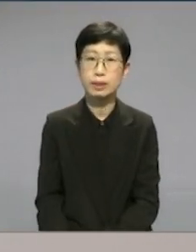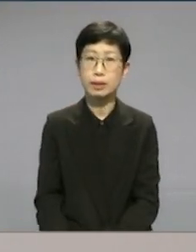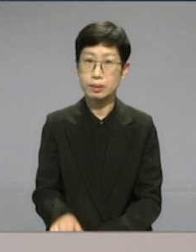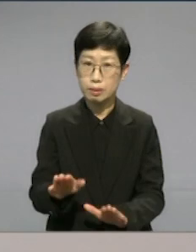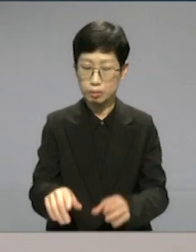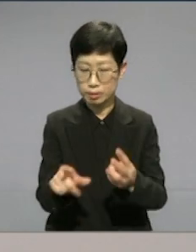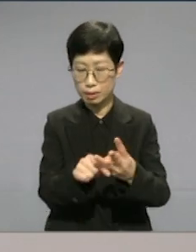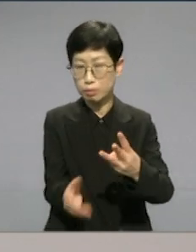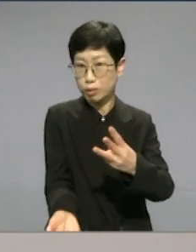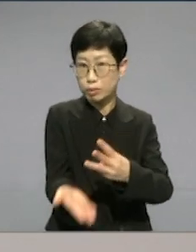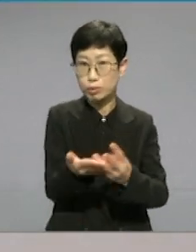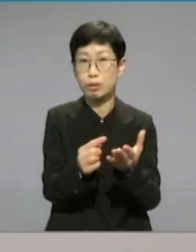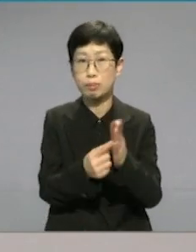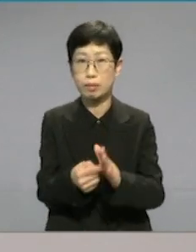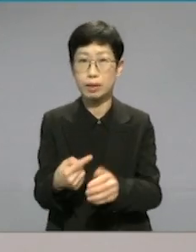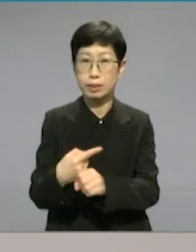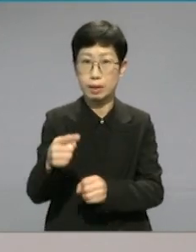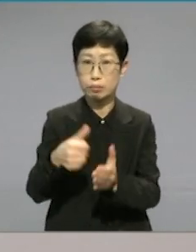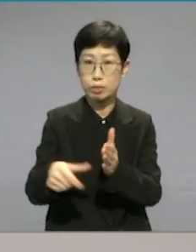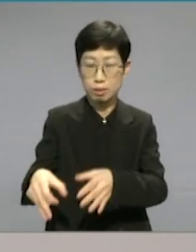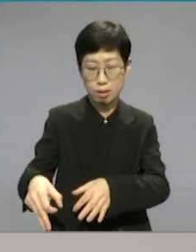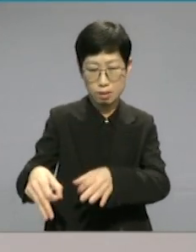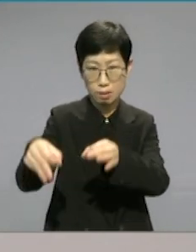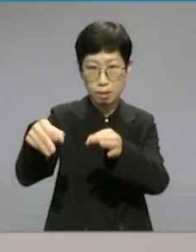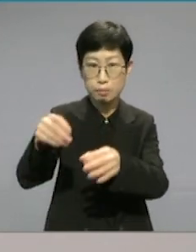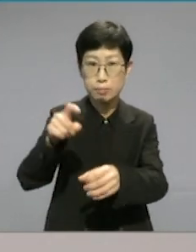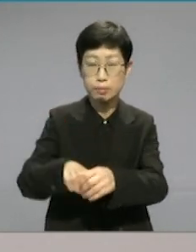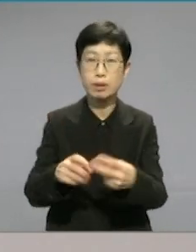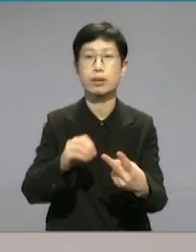내년에 인플레이션이 2% 목표에